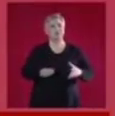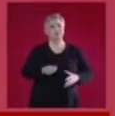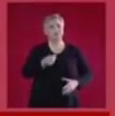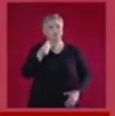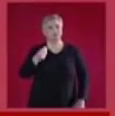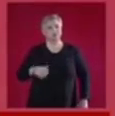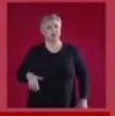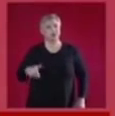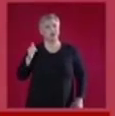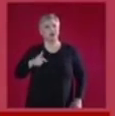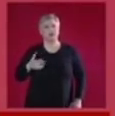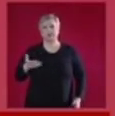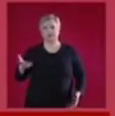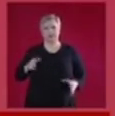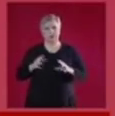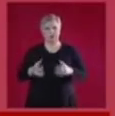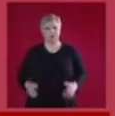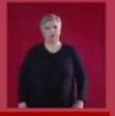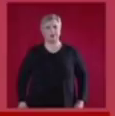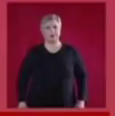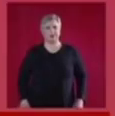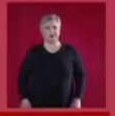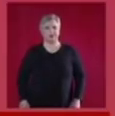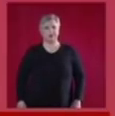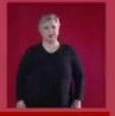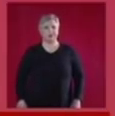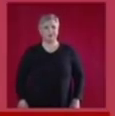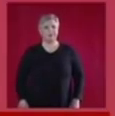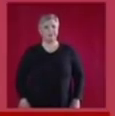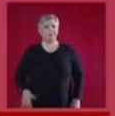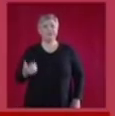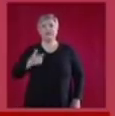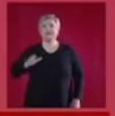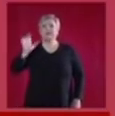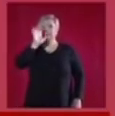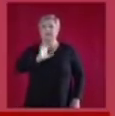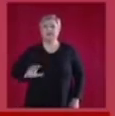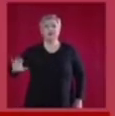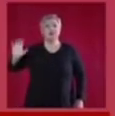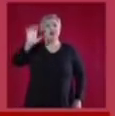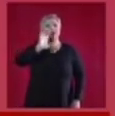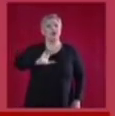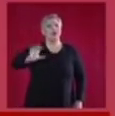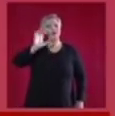πρόοδό της διότι φίλες και φίλοι η ευρώπη μεγαλούργησε όταν